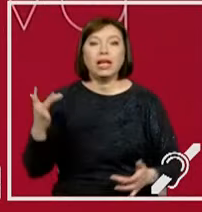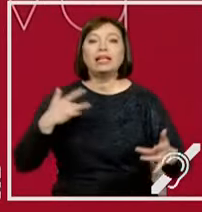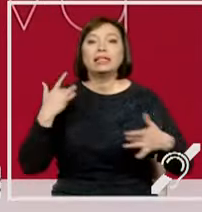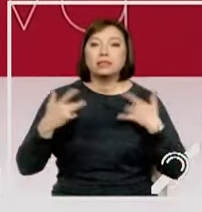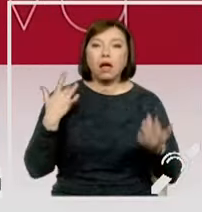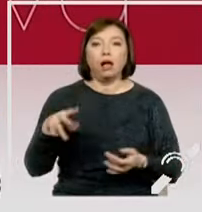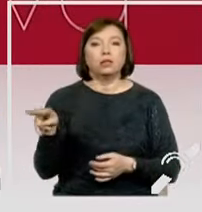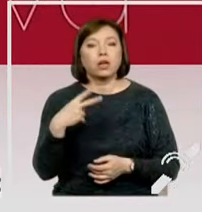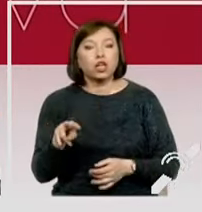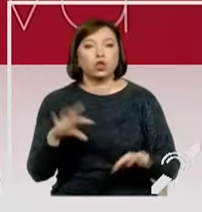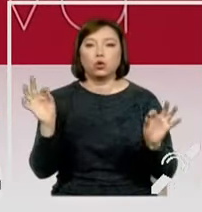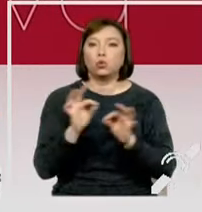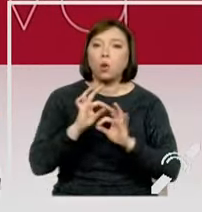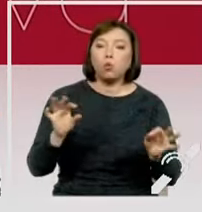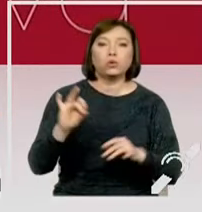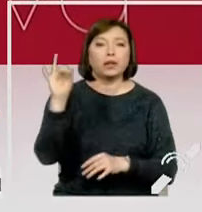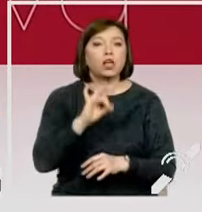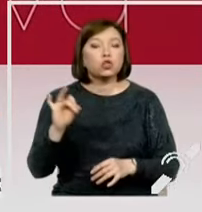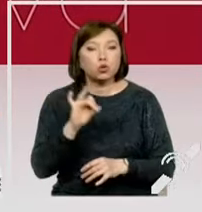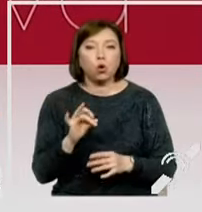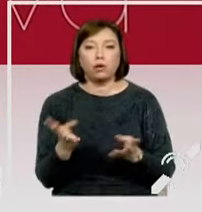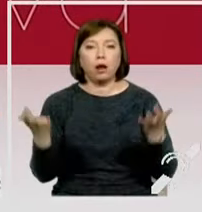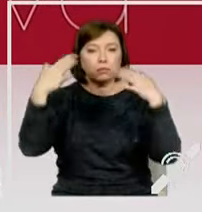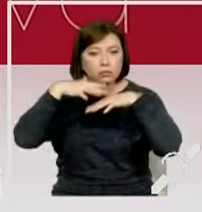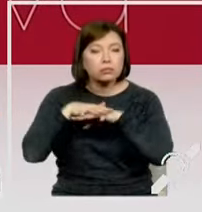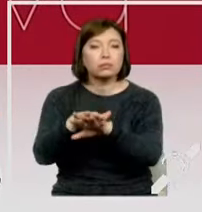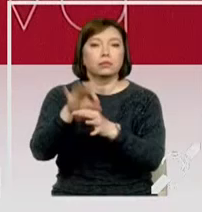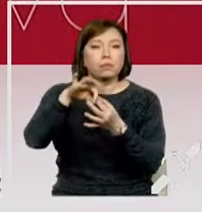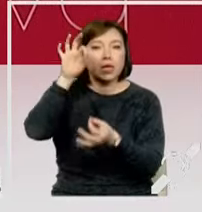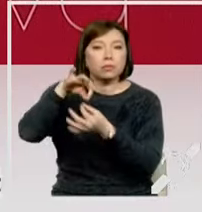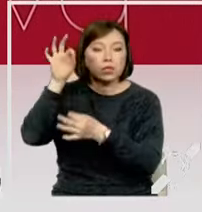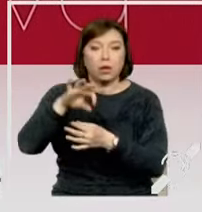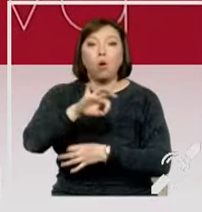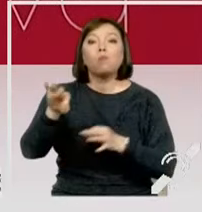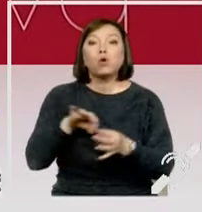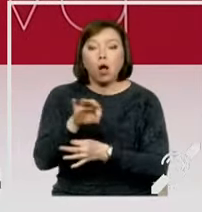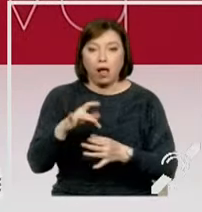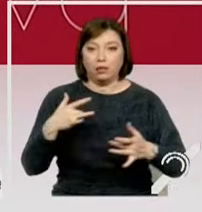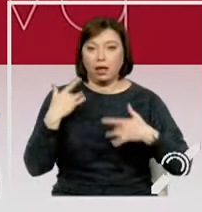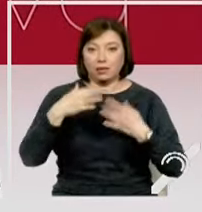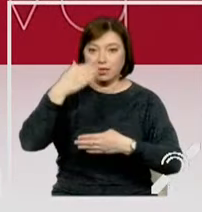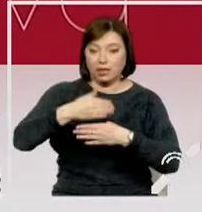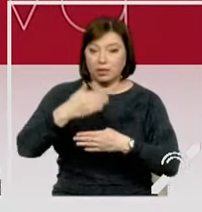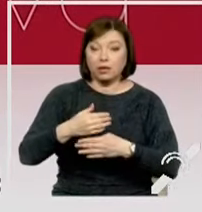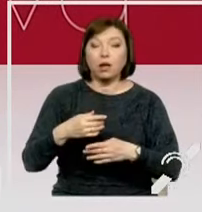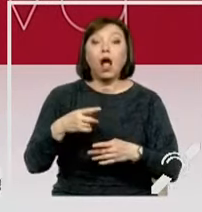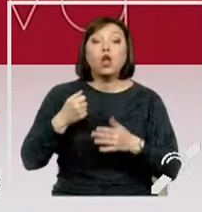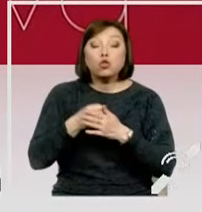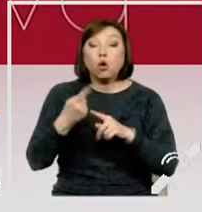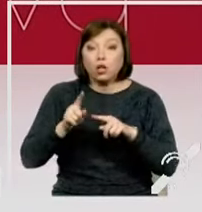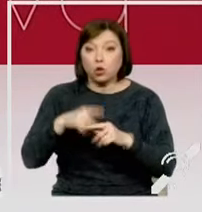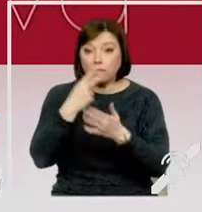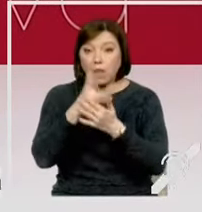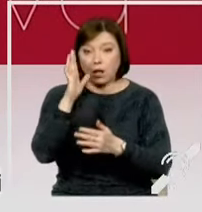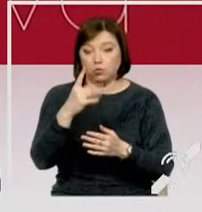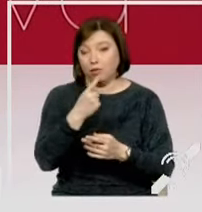Teatrul, literatura, muzica și istoria se îmbină armonios într-un inedit proiect artistic până la cărui premiere au rămas